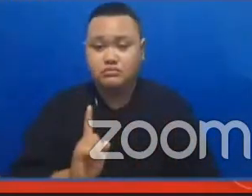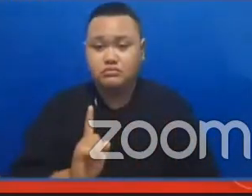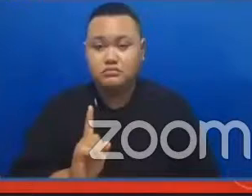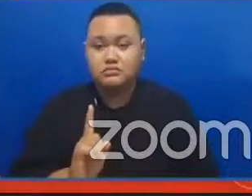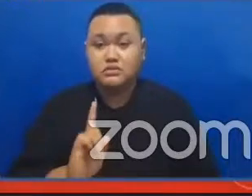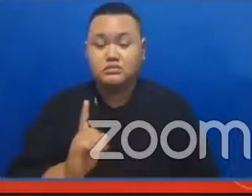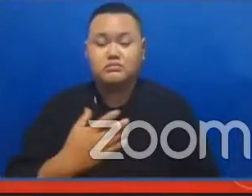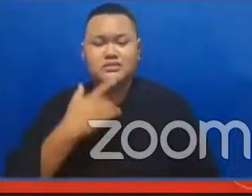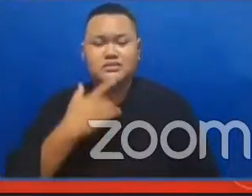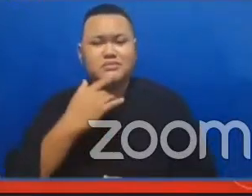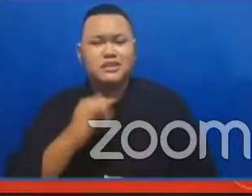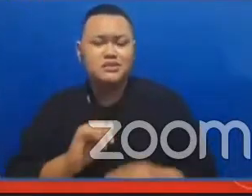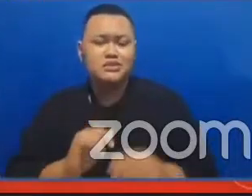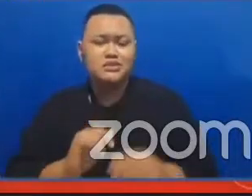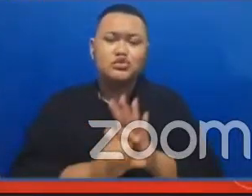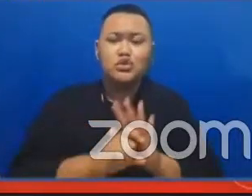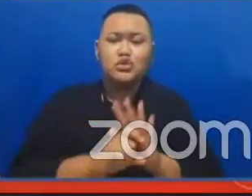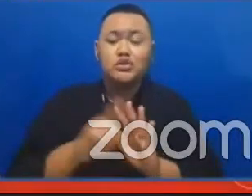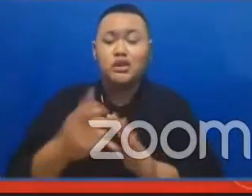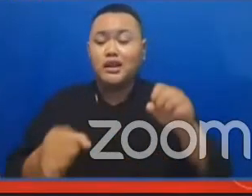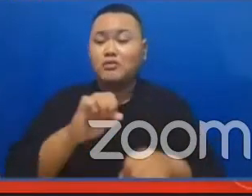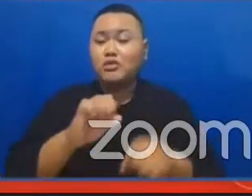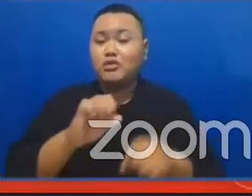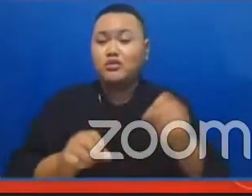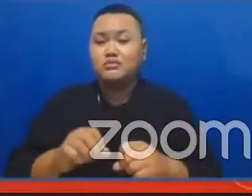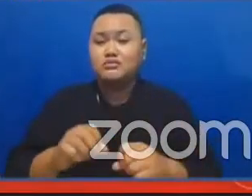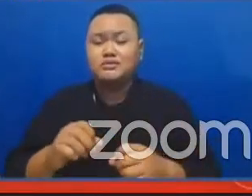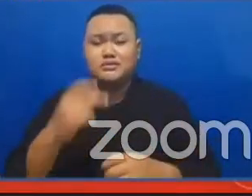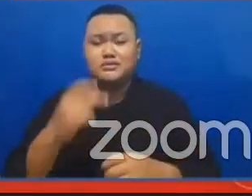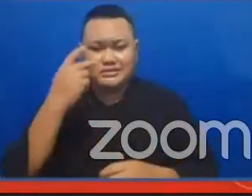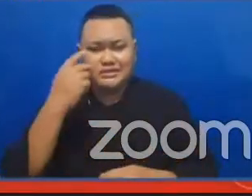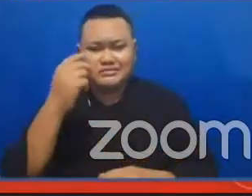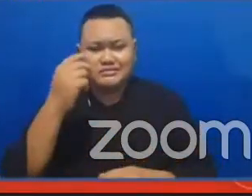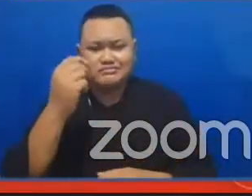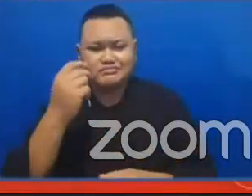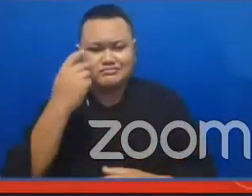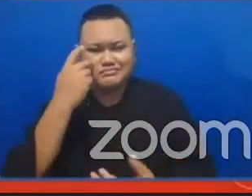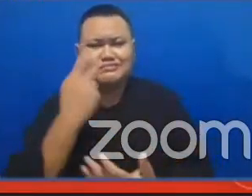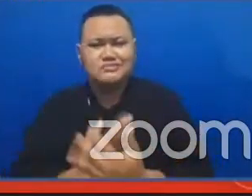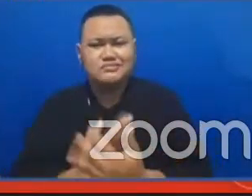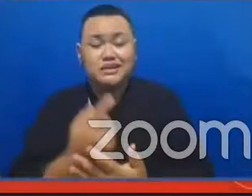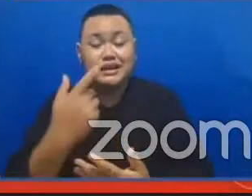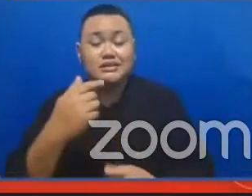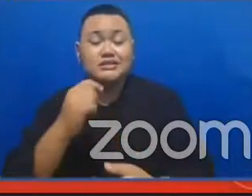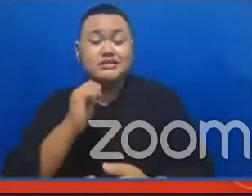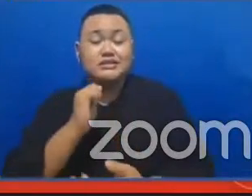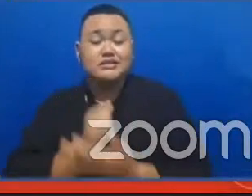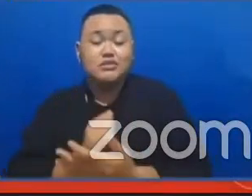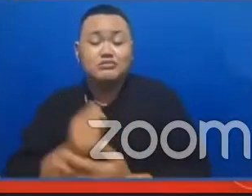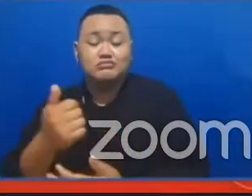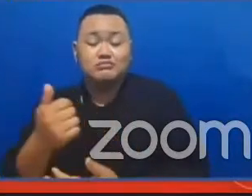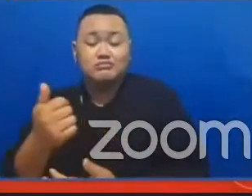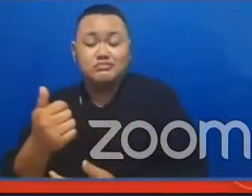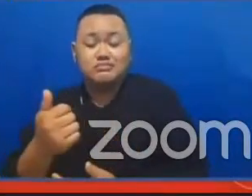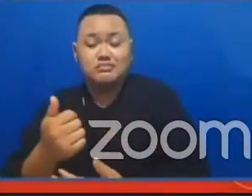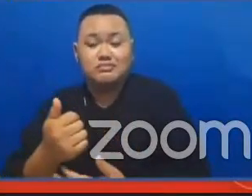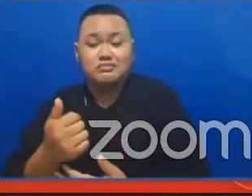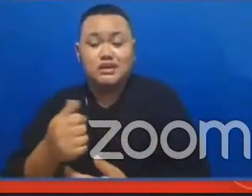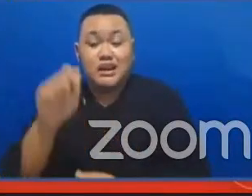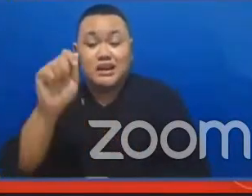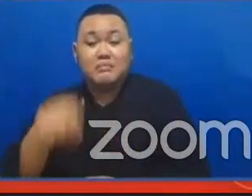tipuan dari sebuah laboratorium real yang digunakan dalam aktivitas pembelajaran